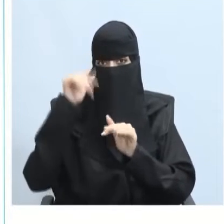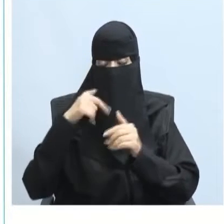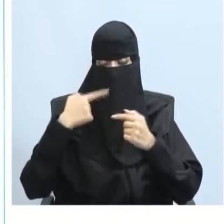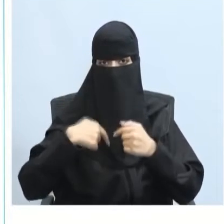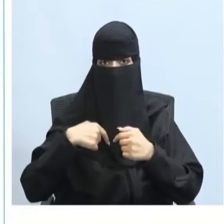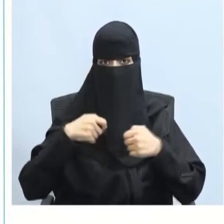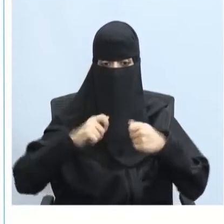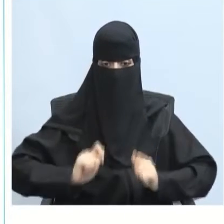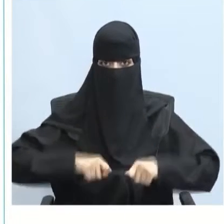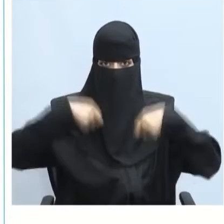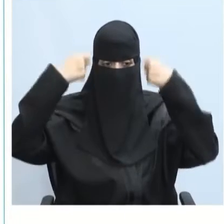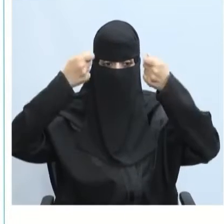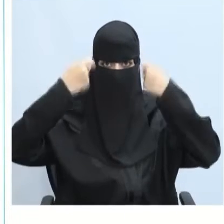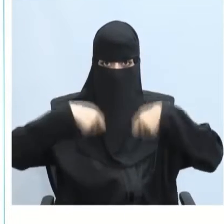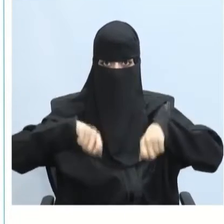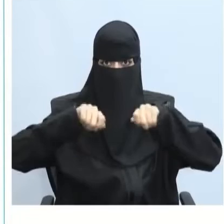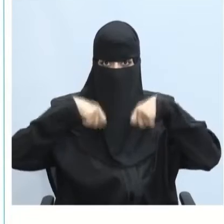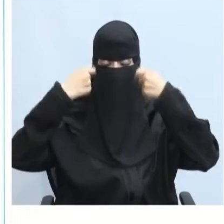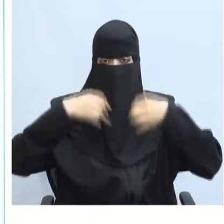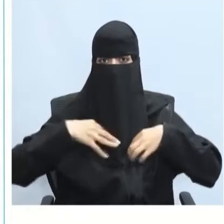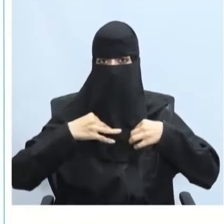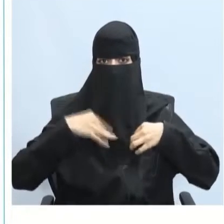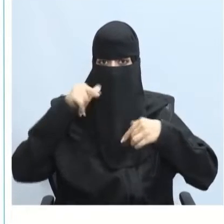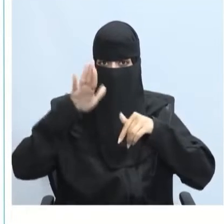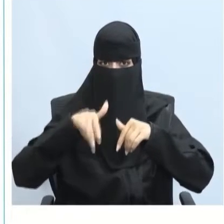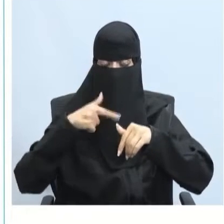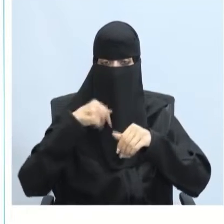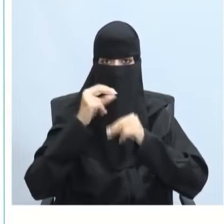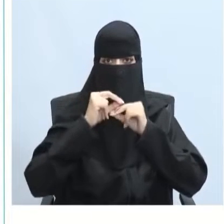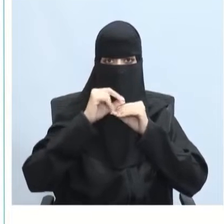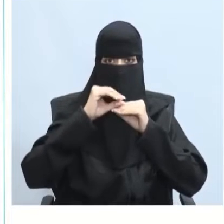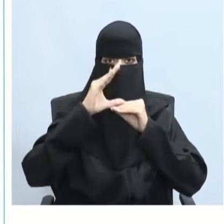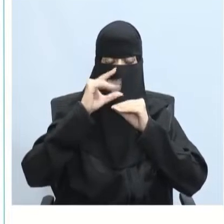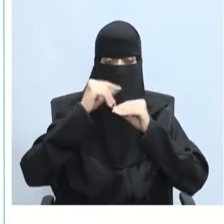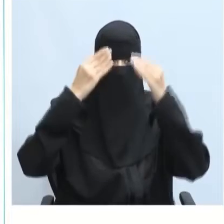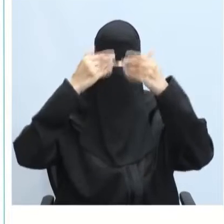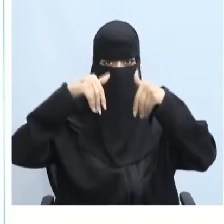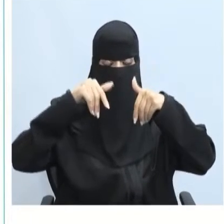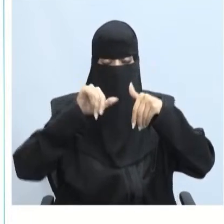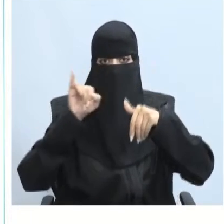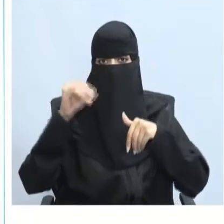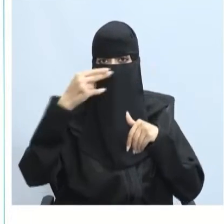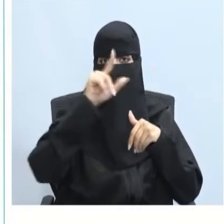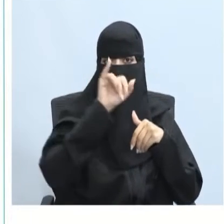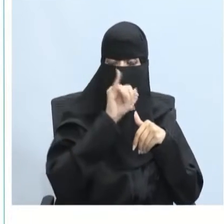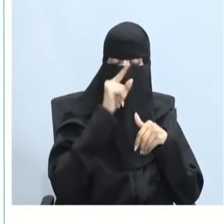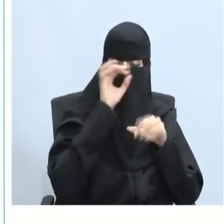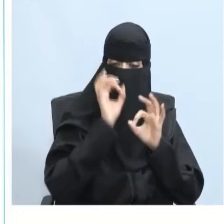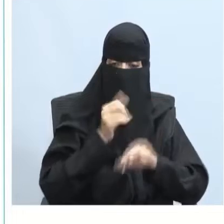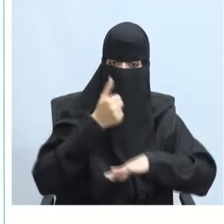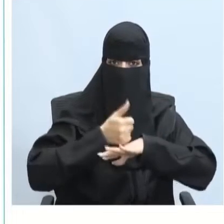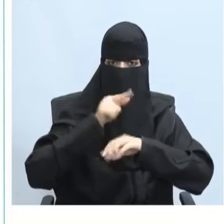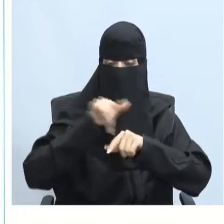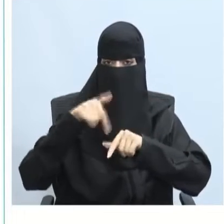في مشروع المسرحيه معلما رئيسا في المشروع اذا نخذ تاج او علامه